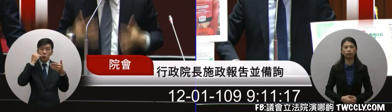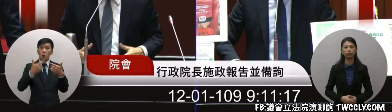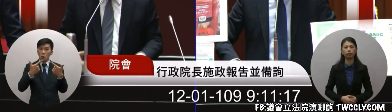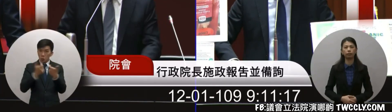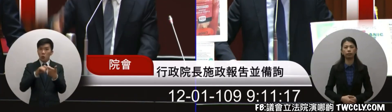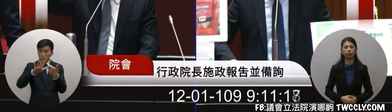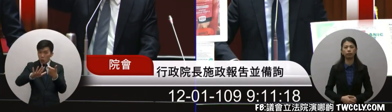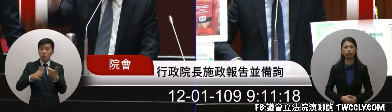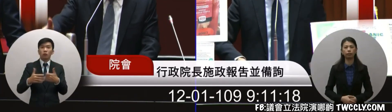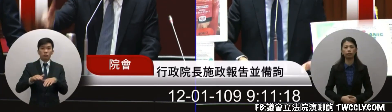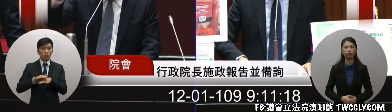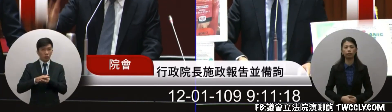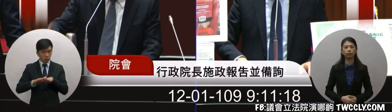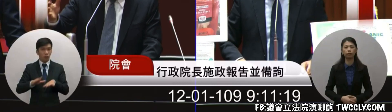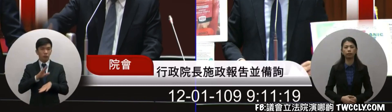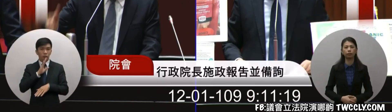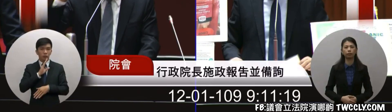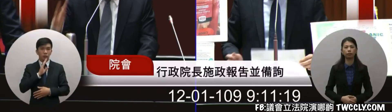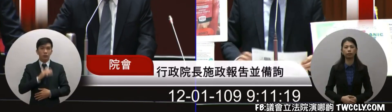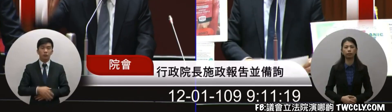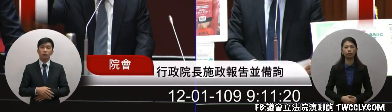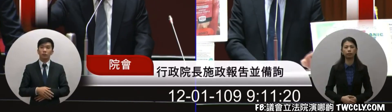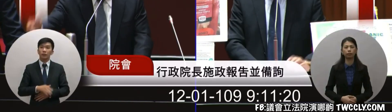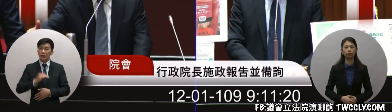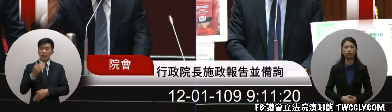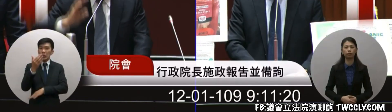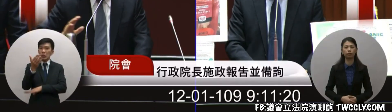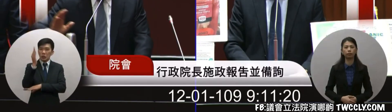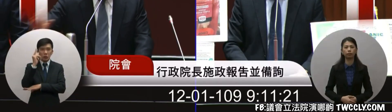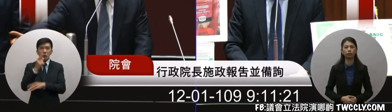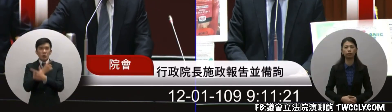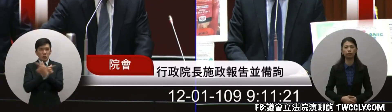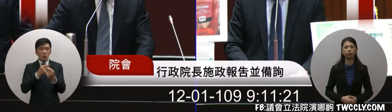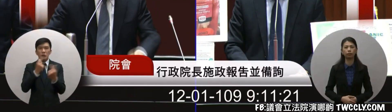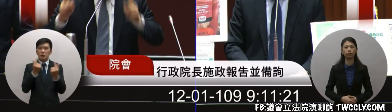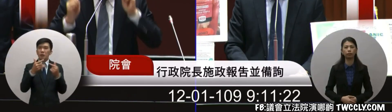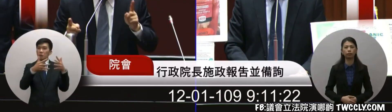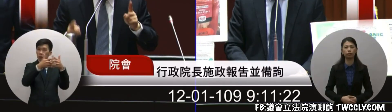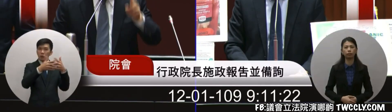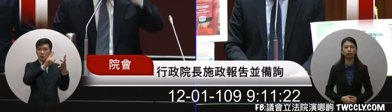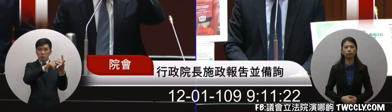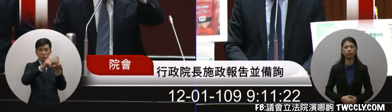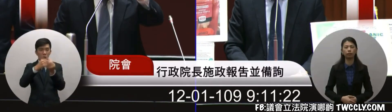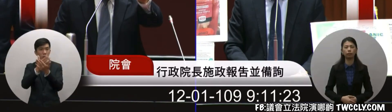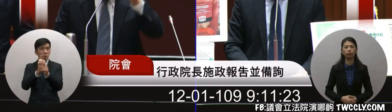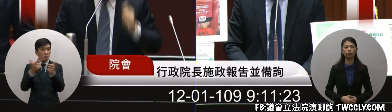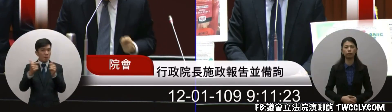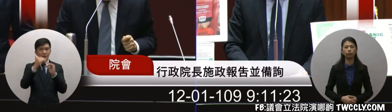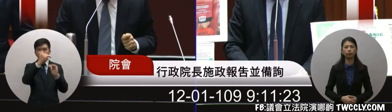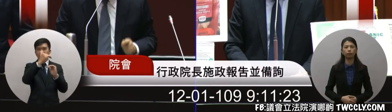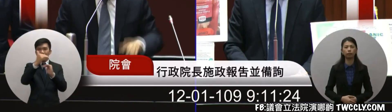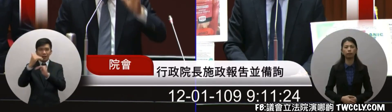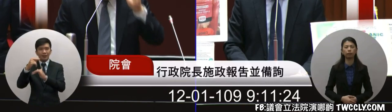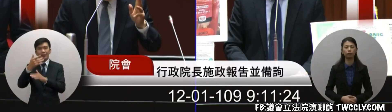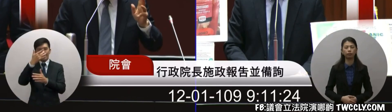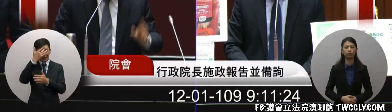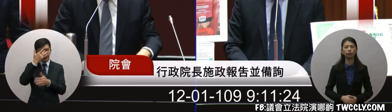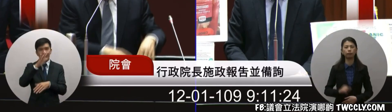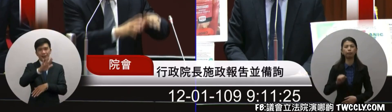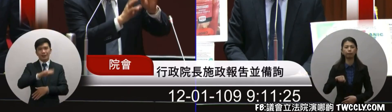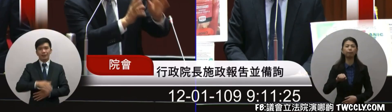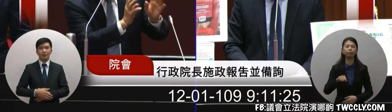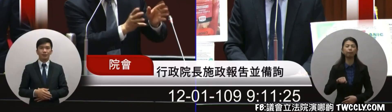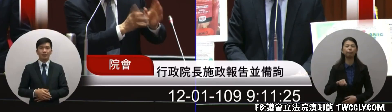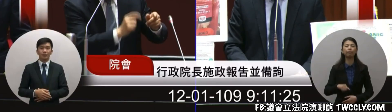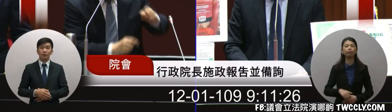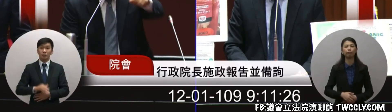府不能说我所有美国这个哪一种我给你限制，这样就变成一个贸易障碍。 是是。 但